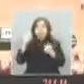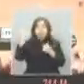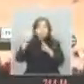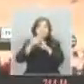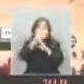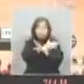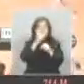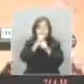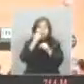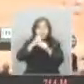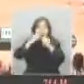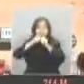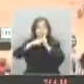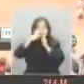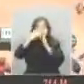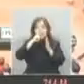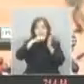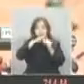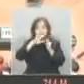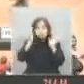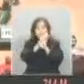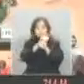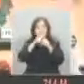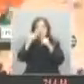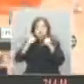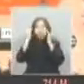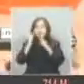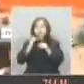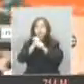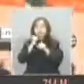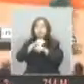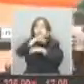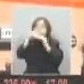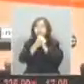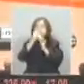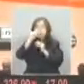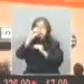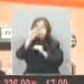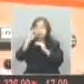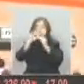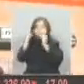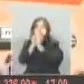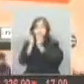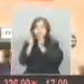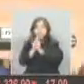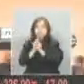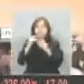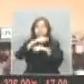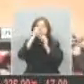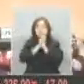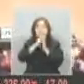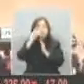เกมนเซติกก็ยังเล่นไดเหือกว่าโดยทเควิการเ็ตทำ 26 ตามและราจอนรอนโช่วยทำอีก 21 ขนา